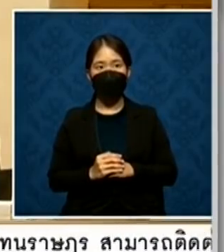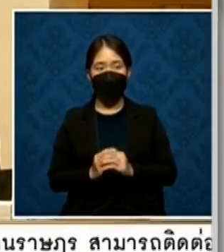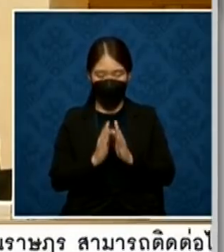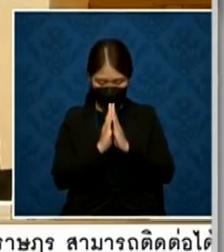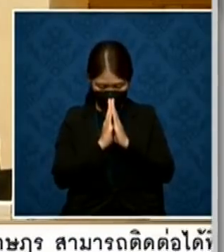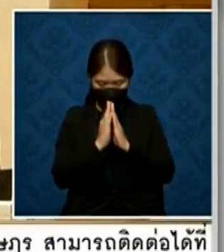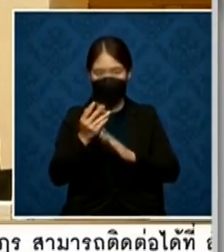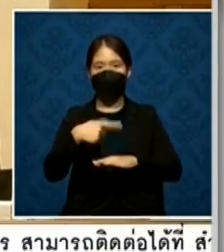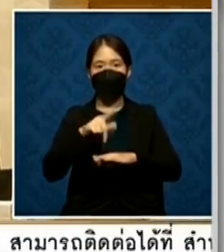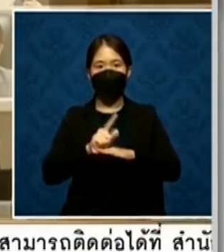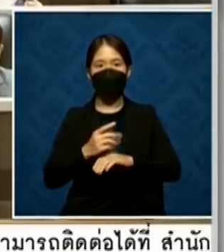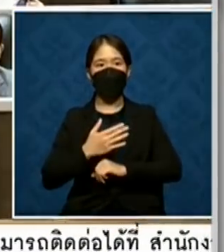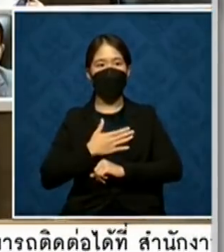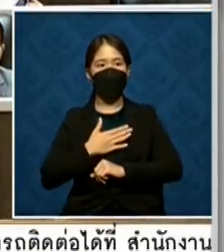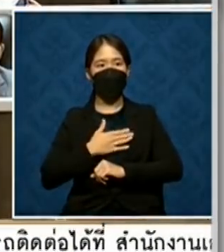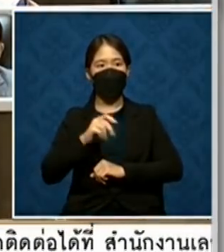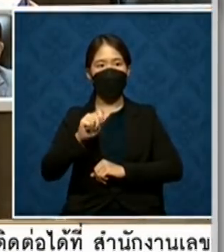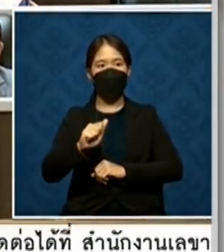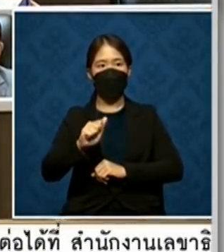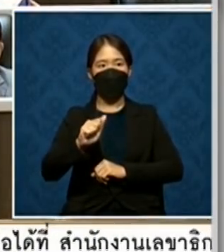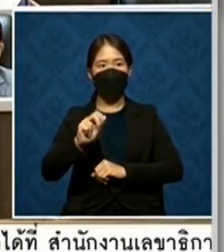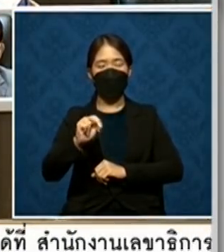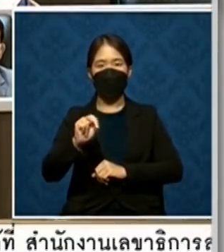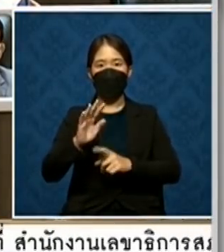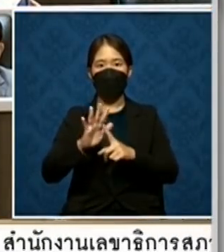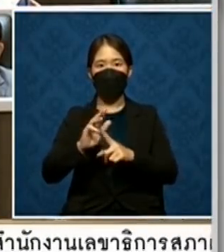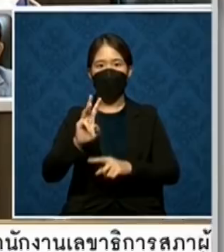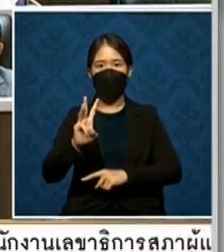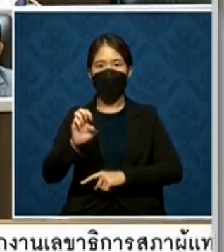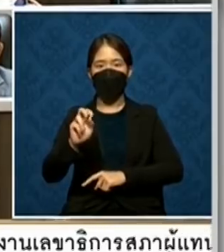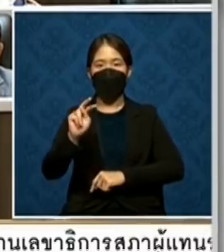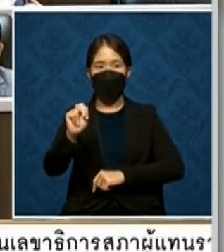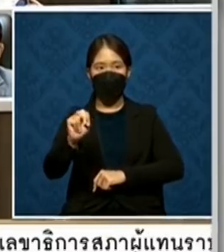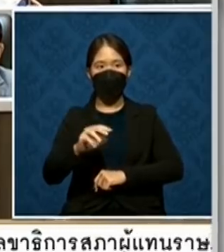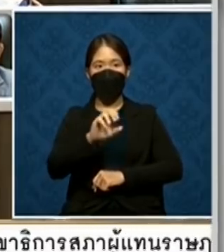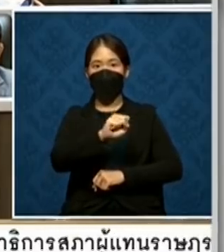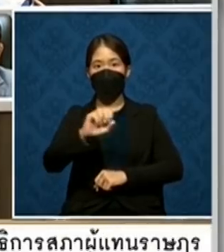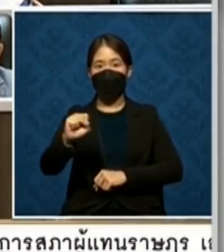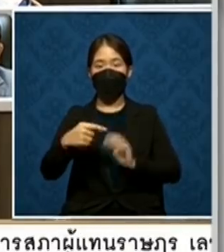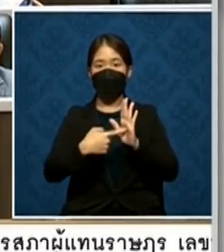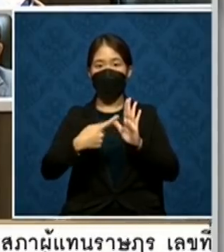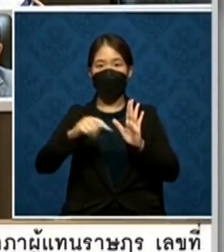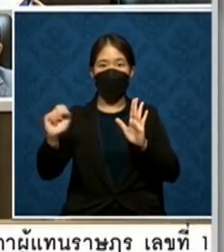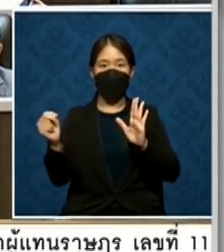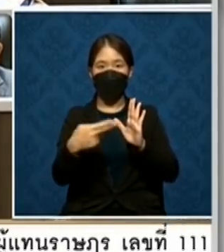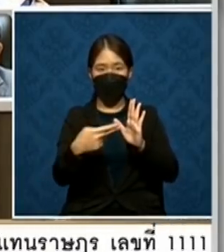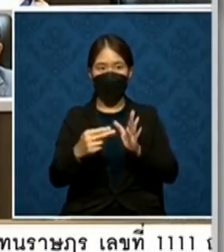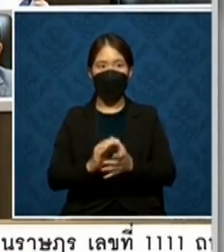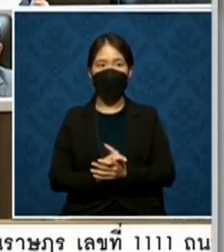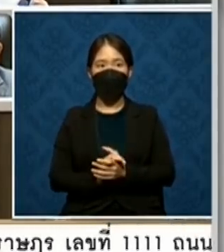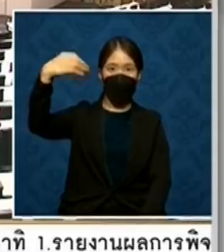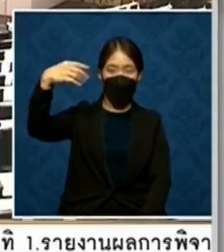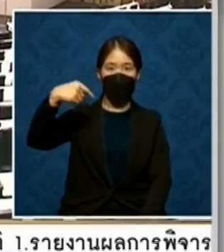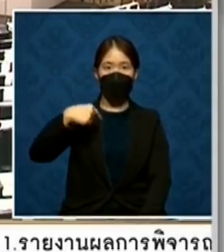งานร่วมกันได ้ ผมยังเชื่อว่าเรายังสามารถทำงานร่วมกันได้นะครับแต่แน่นอนมันต้องยอมรับว่